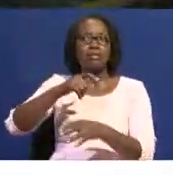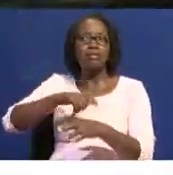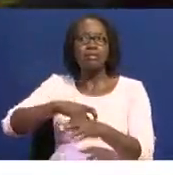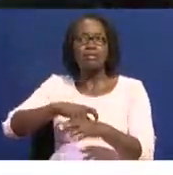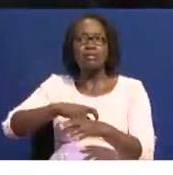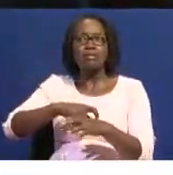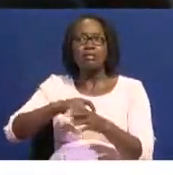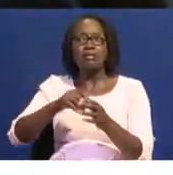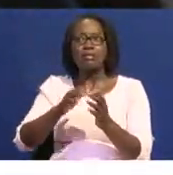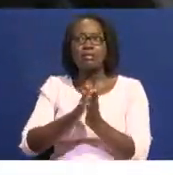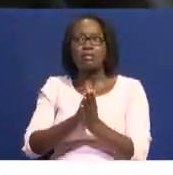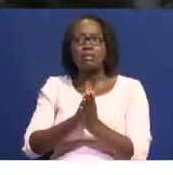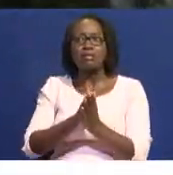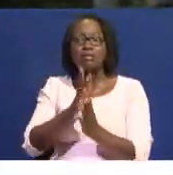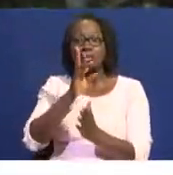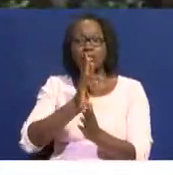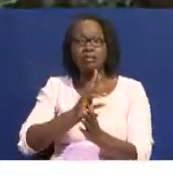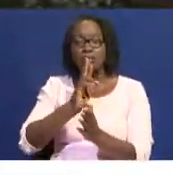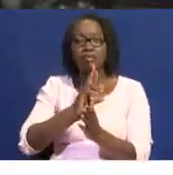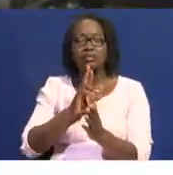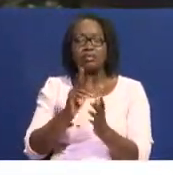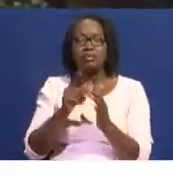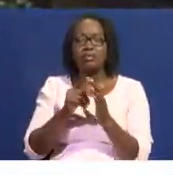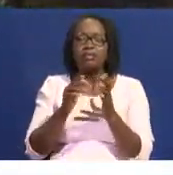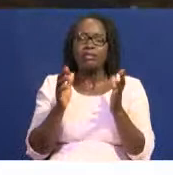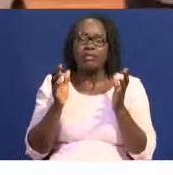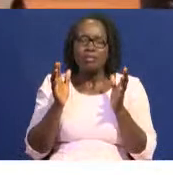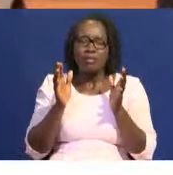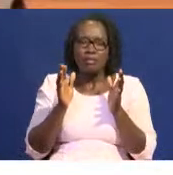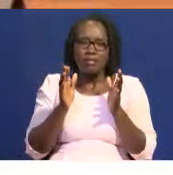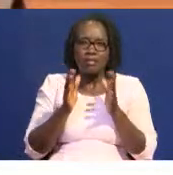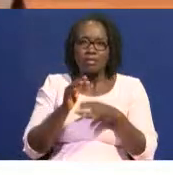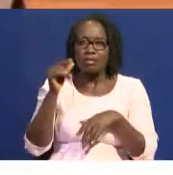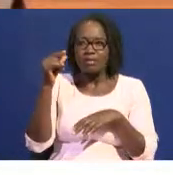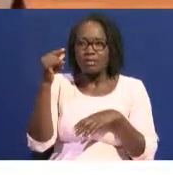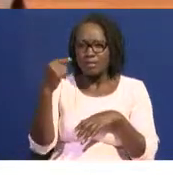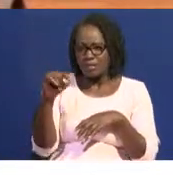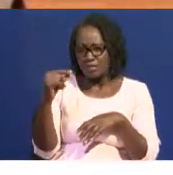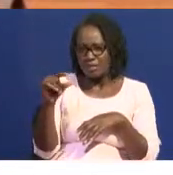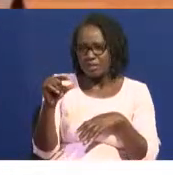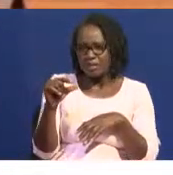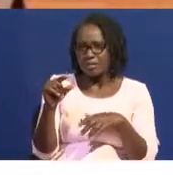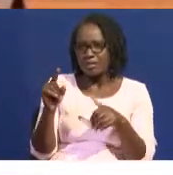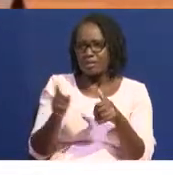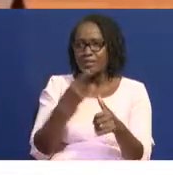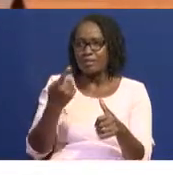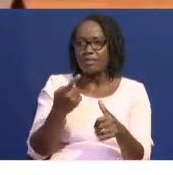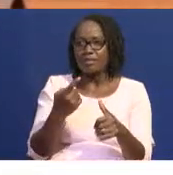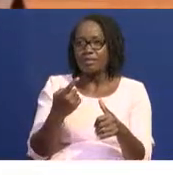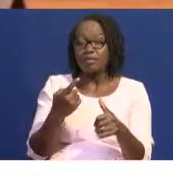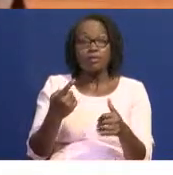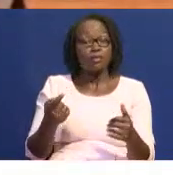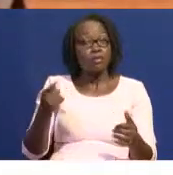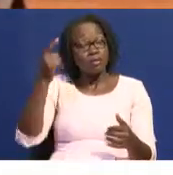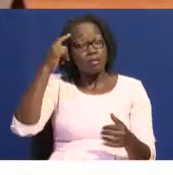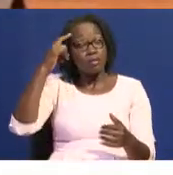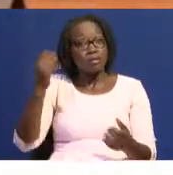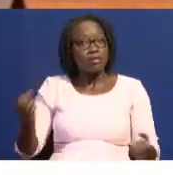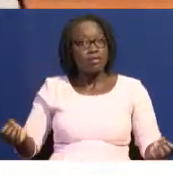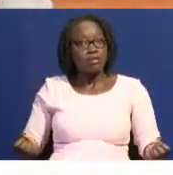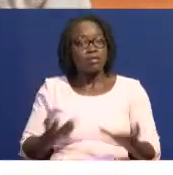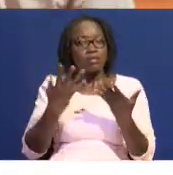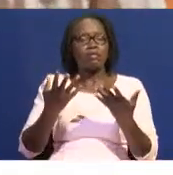was red hot in color before cooling to gray color. Kwanza kinilibuka kama mfuluko wa bomu.